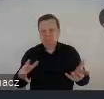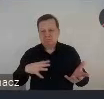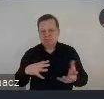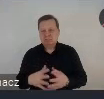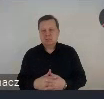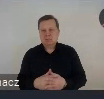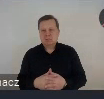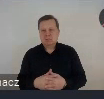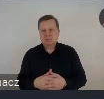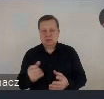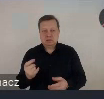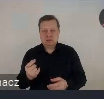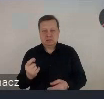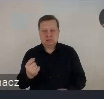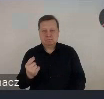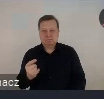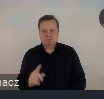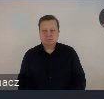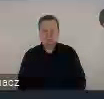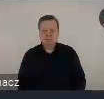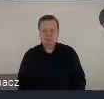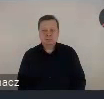Na chwilę się włączę, proszę.